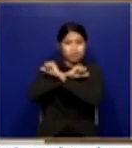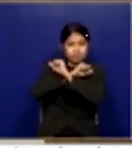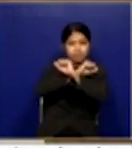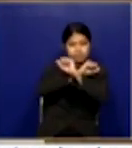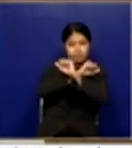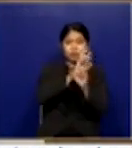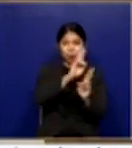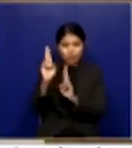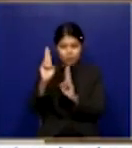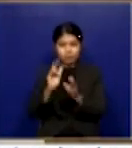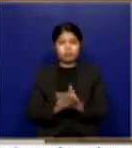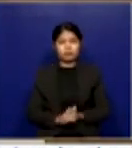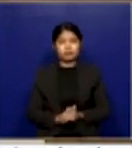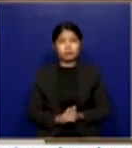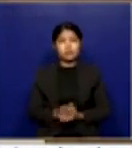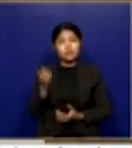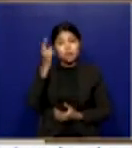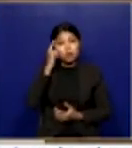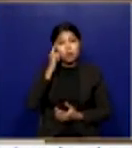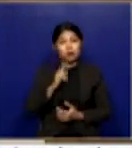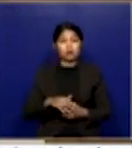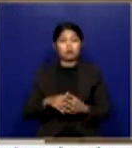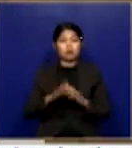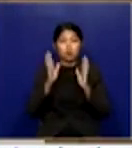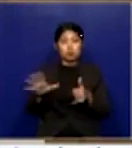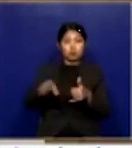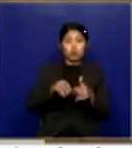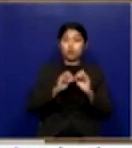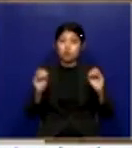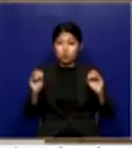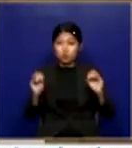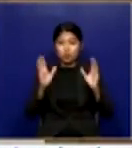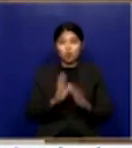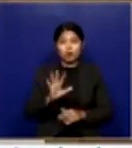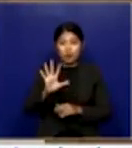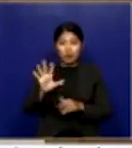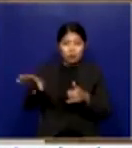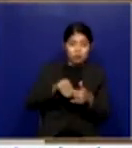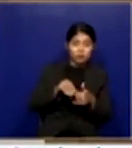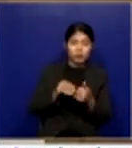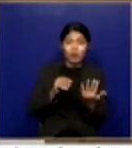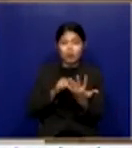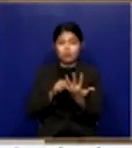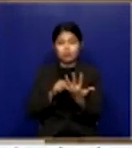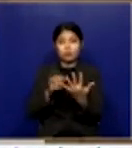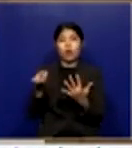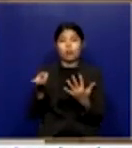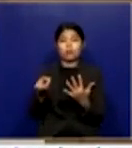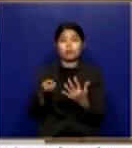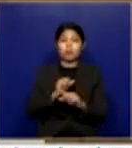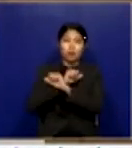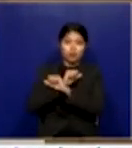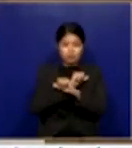ไม่ประมาทจากคิดว่ามีศูนย์คนเลยมี 5คนแล้วมันปลอดภัยแล้วคงไม่ใช่ตัวนั้นน่ะ